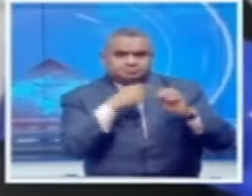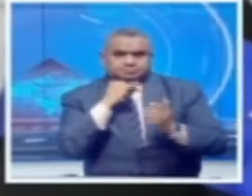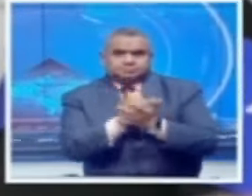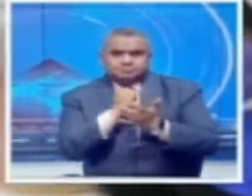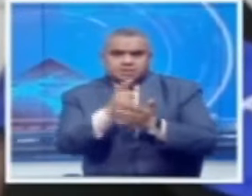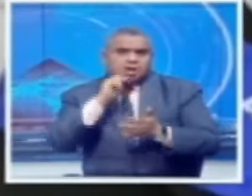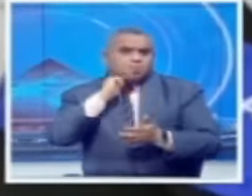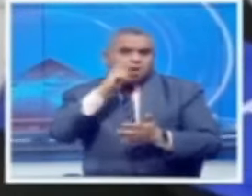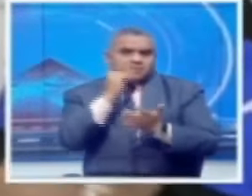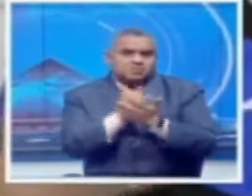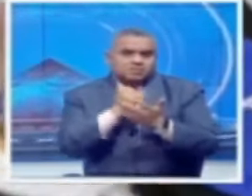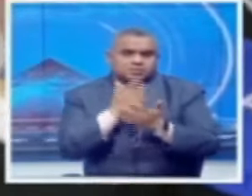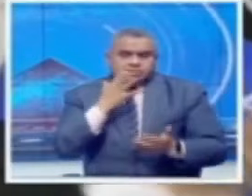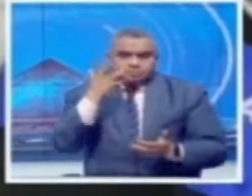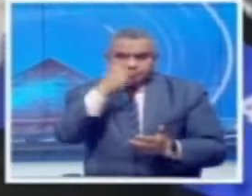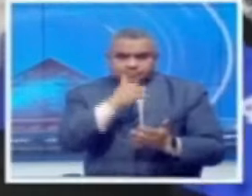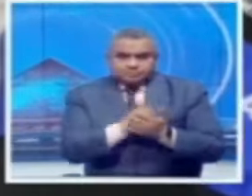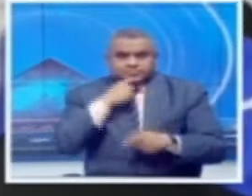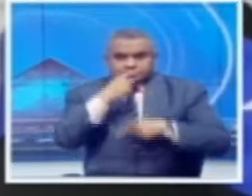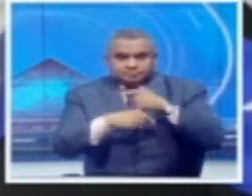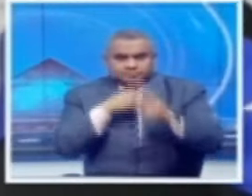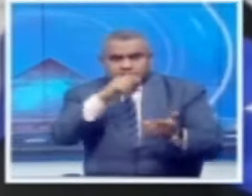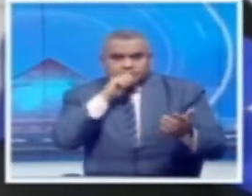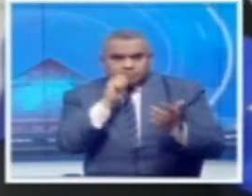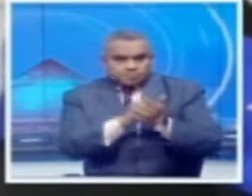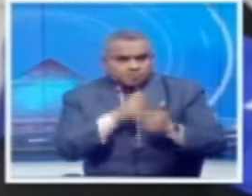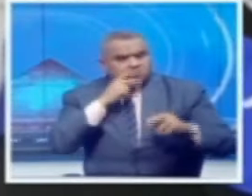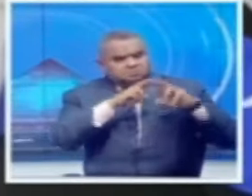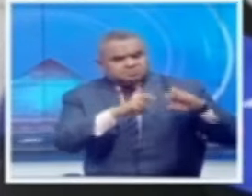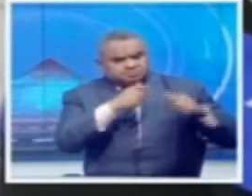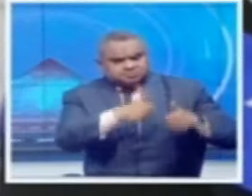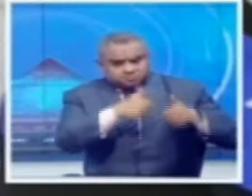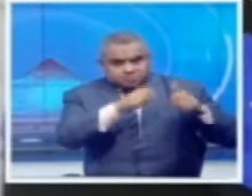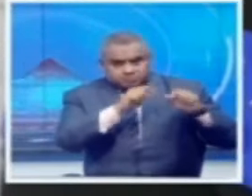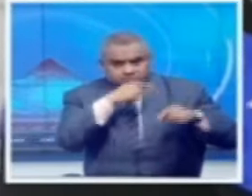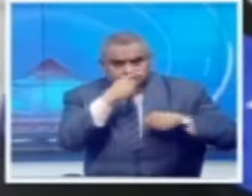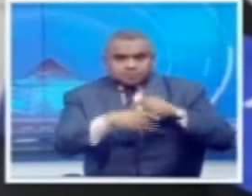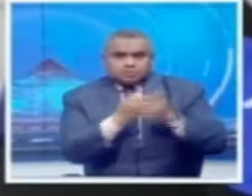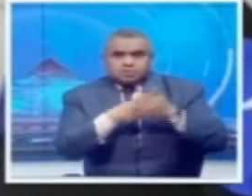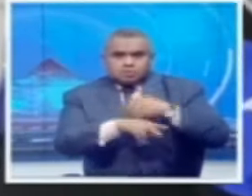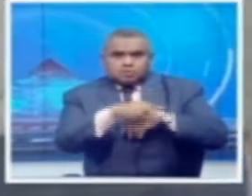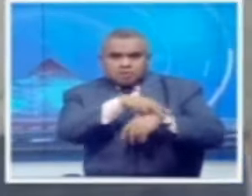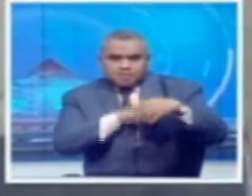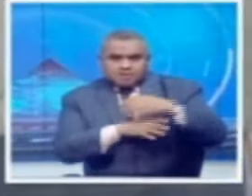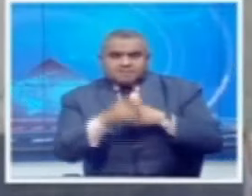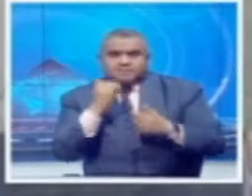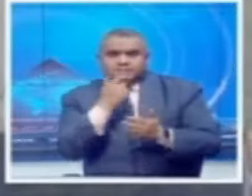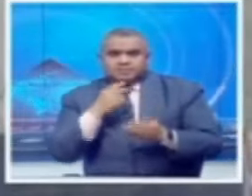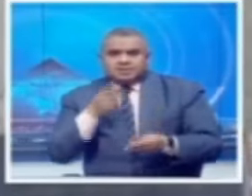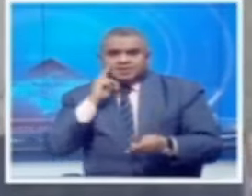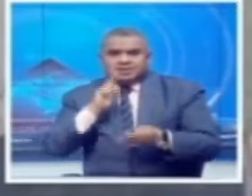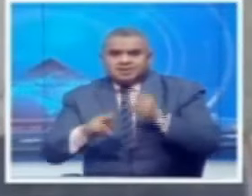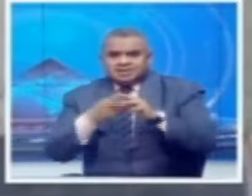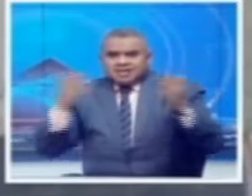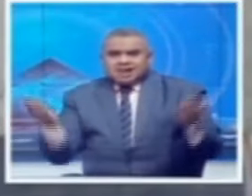المحافظه، تابعت كمان ان المعلمين قاموا بتطبيق ده بشكل عملي داخل معاهدنا في الفصول. مش مجرد ان يعرف مهاره